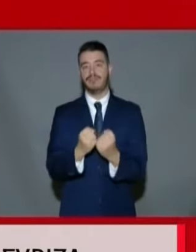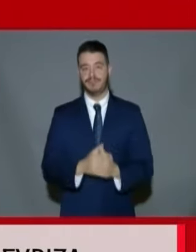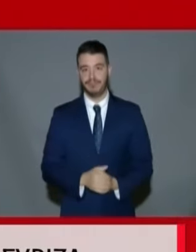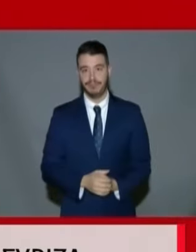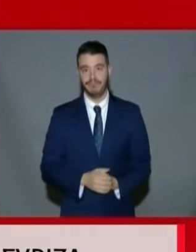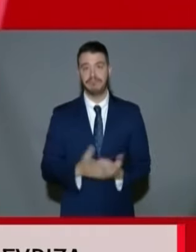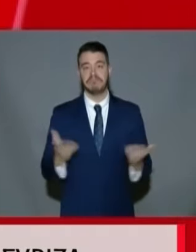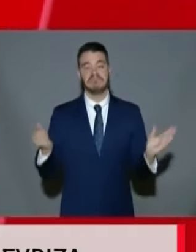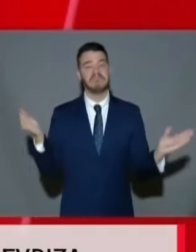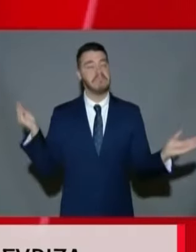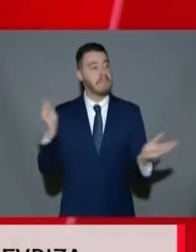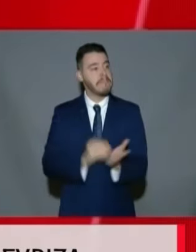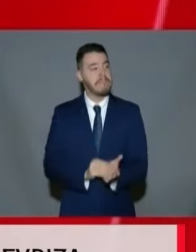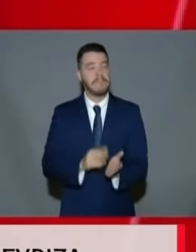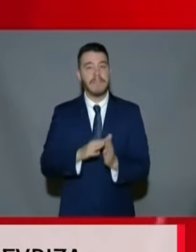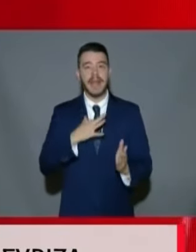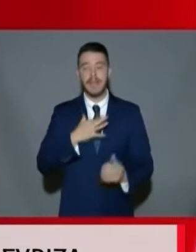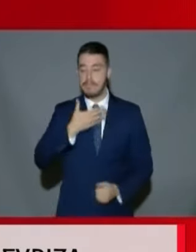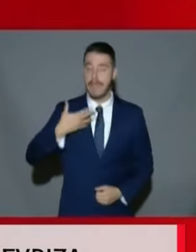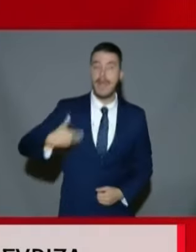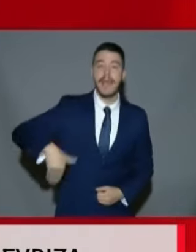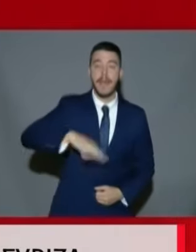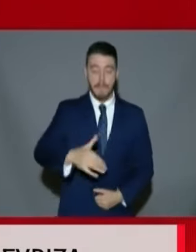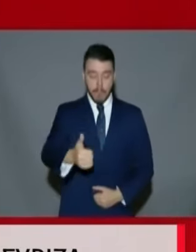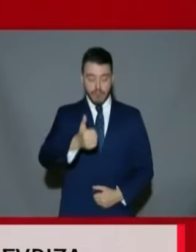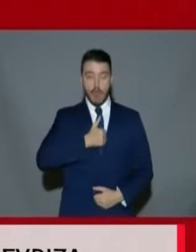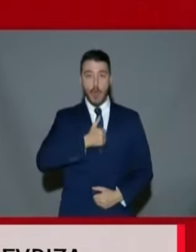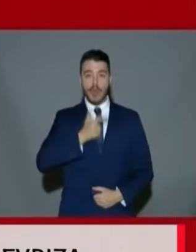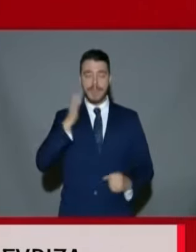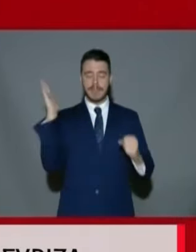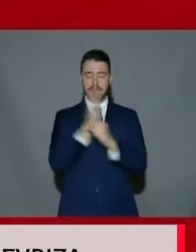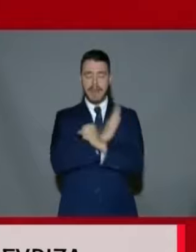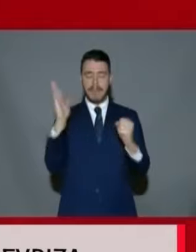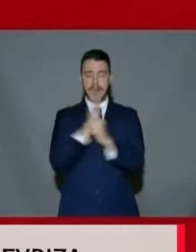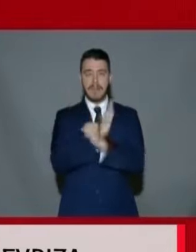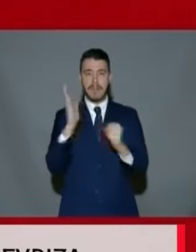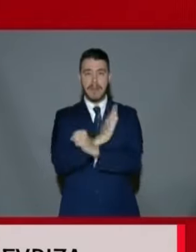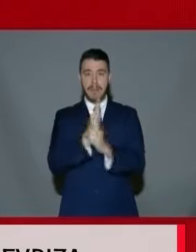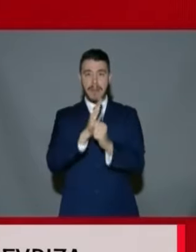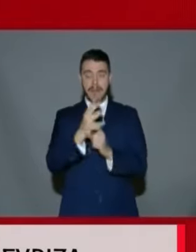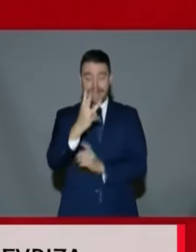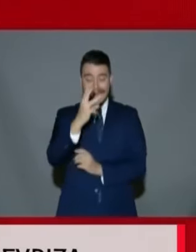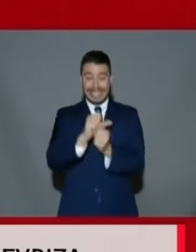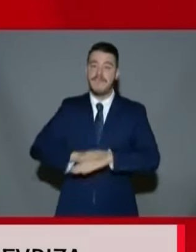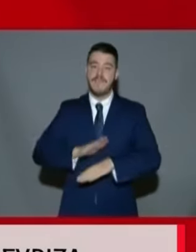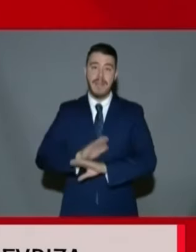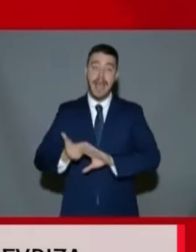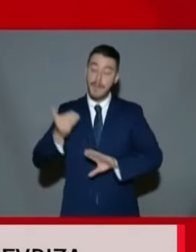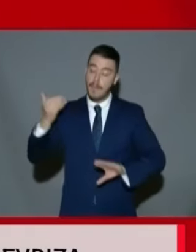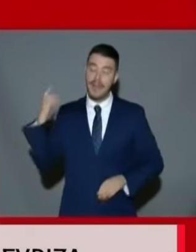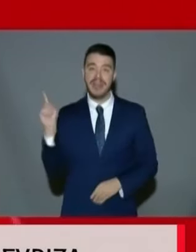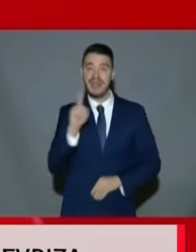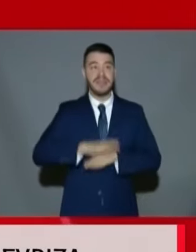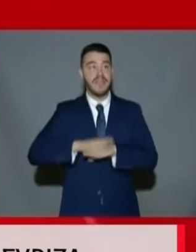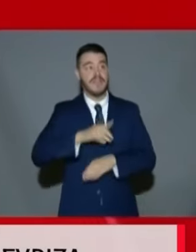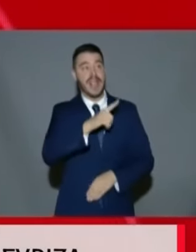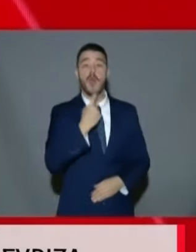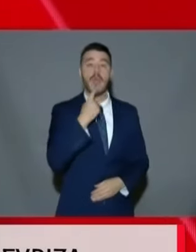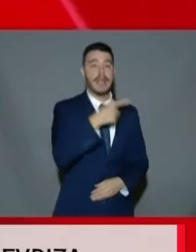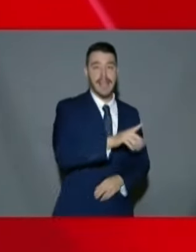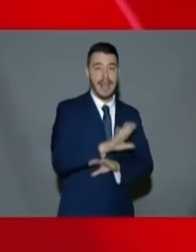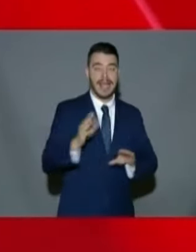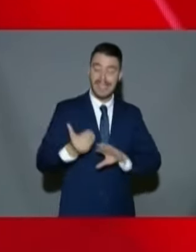Μπήκαμε σε νέο κύκλο αυτοκαταστροφικής εσωστρέφειας 100 μέρες πριν από την Ευρωπαϊκή Κάλπη. Γνώμη μου είναι